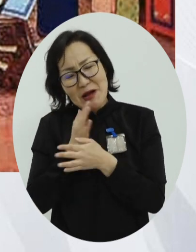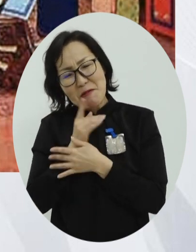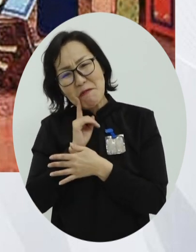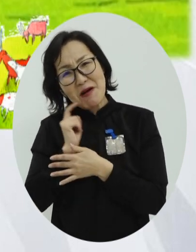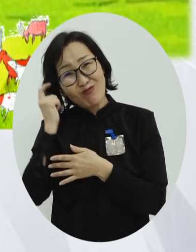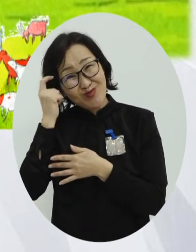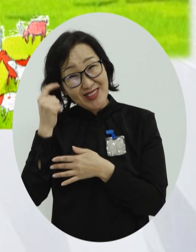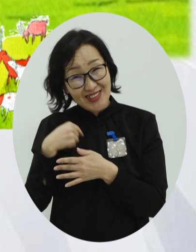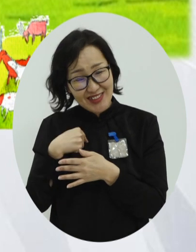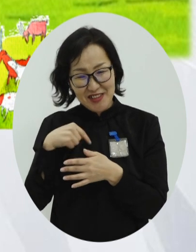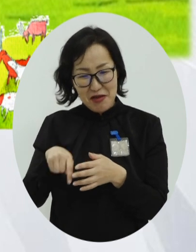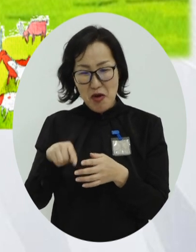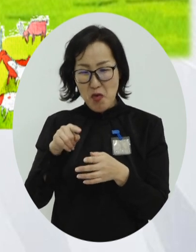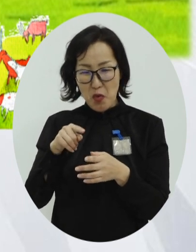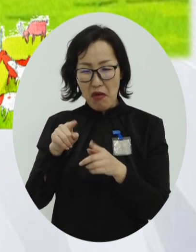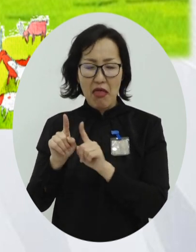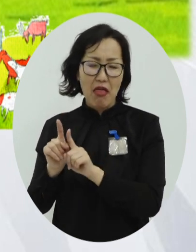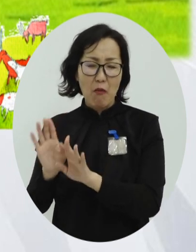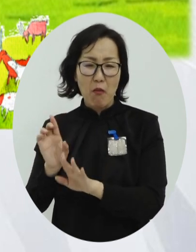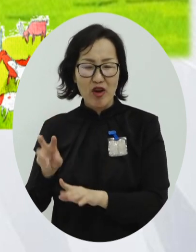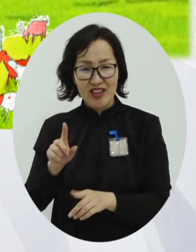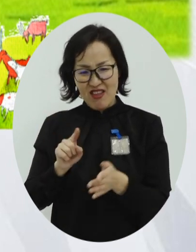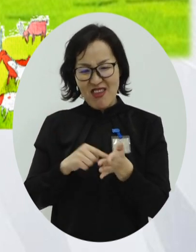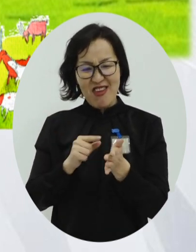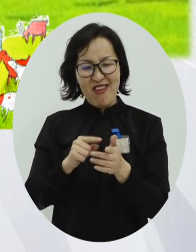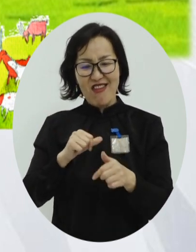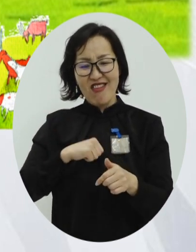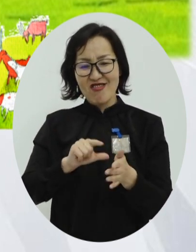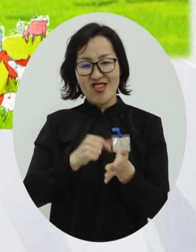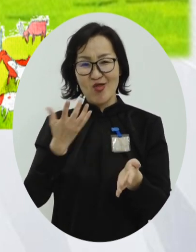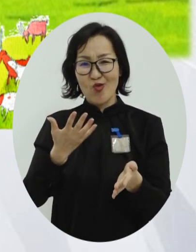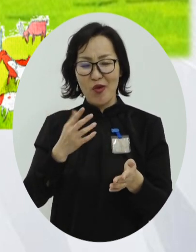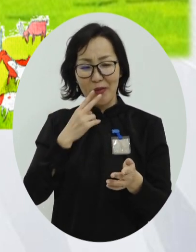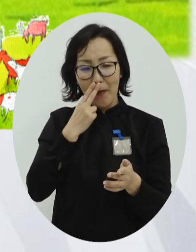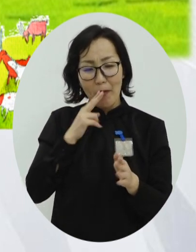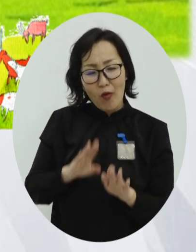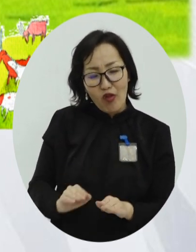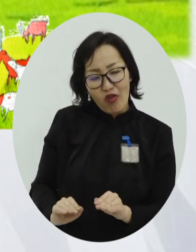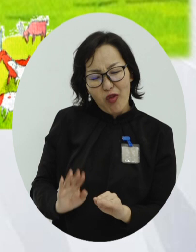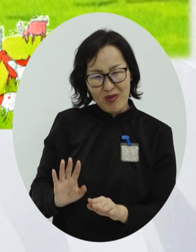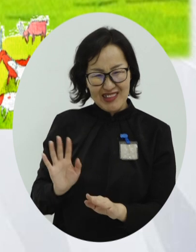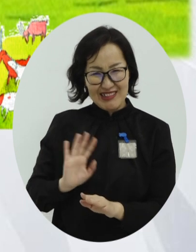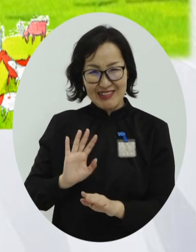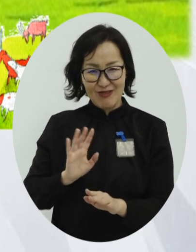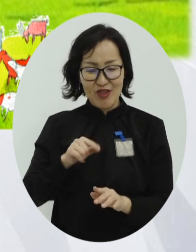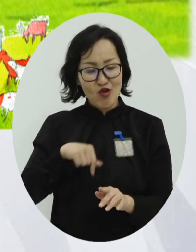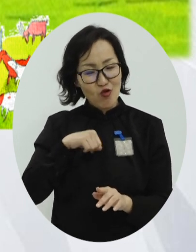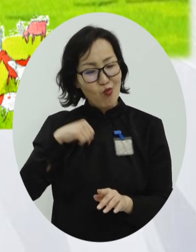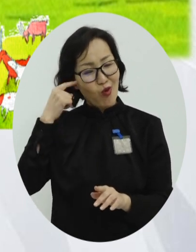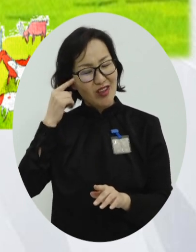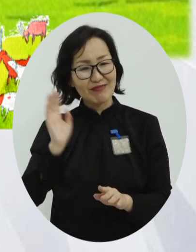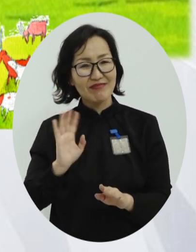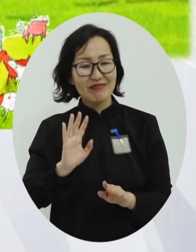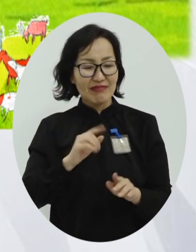амрамаар санагдана. Хэрв тэгвэл хиндэж хэрэггүй юу ч чаддаггүй нялх нь ялцгай хэвээрээ үлдэнэ гэж ишиг бодоод хар ухан